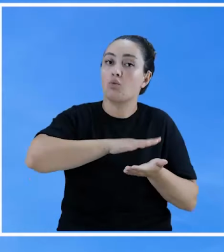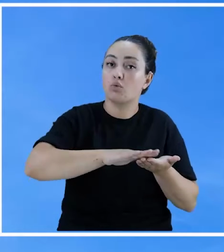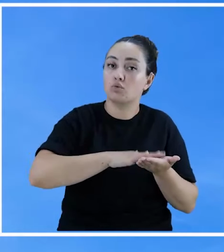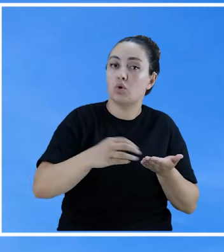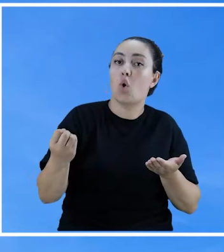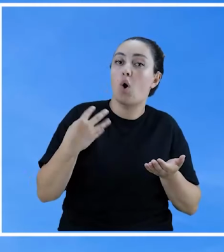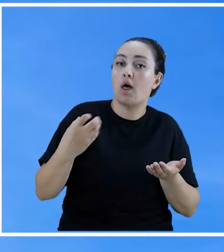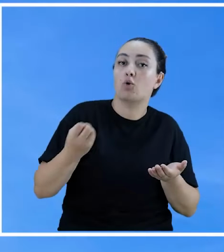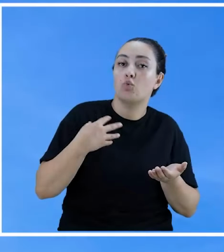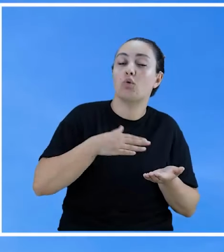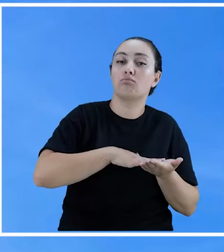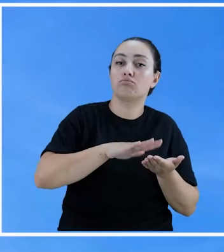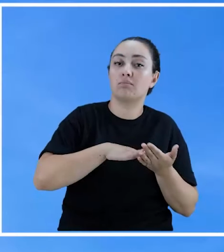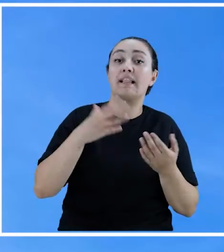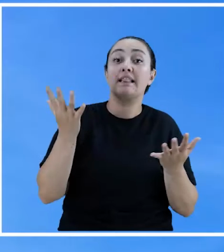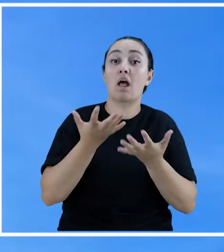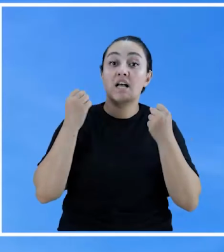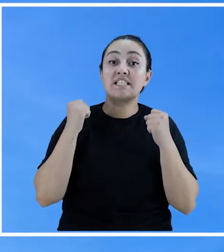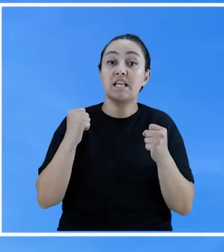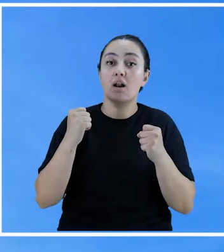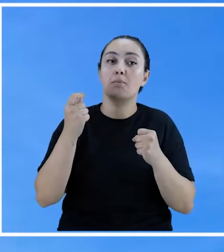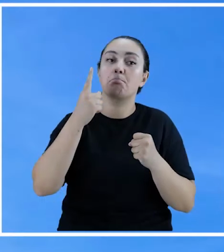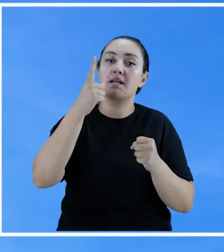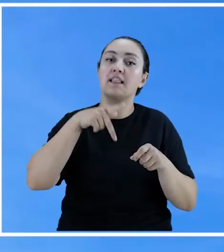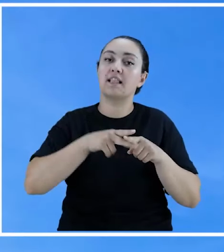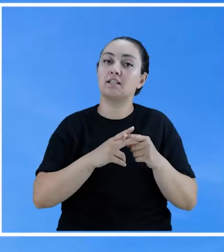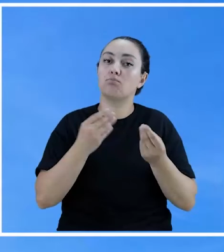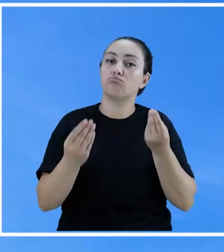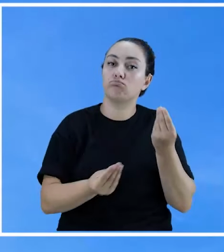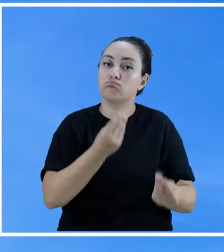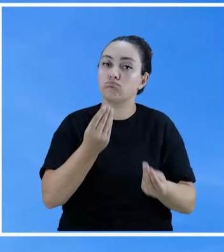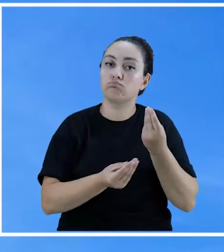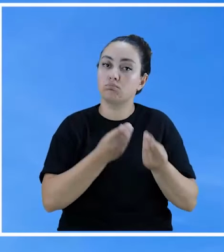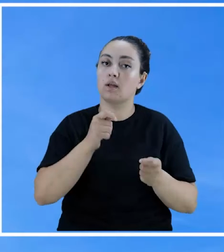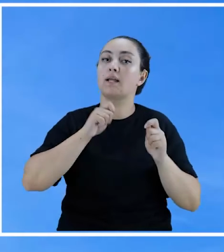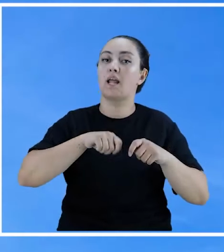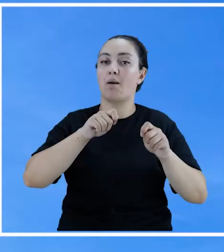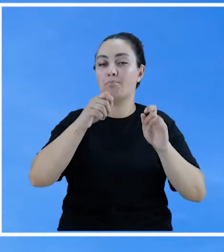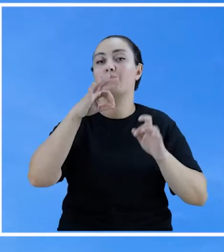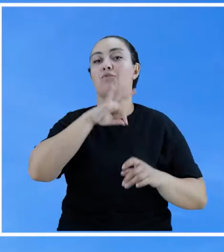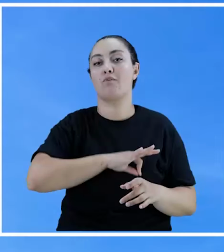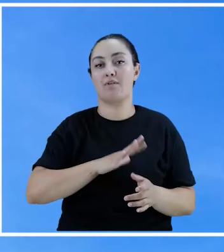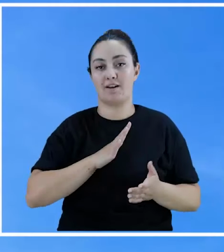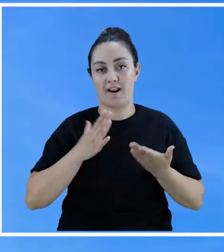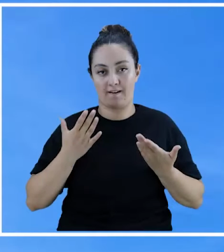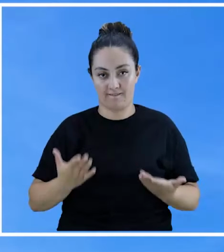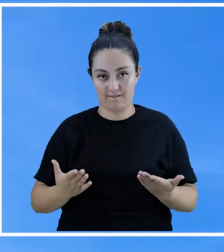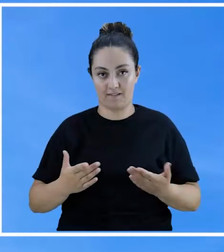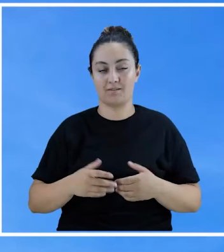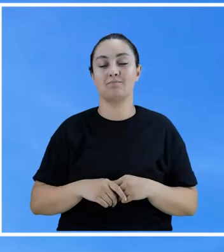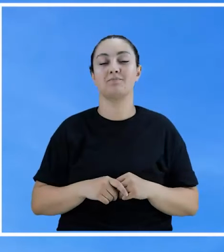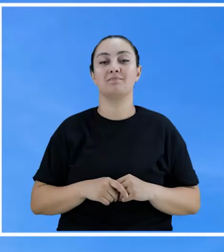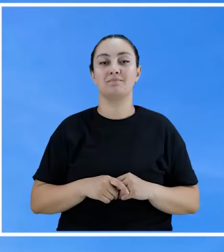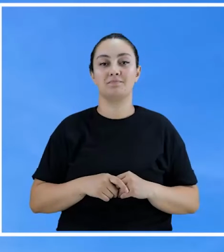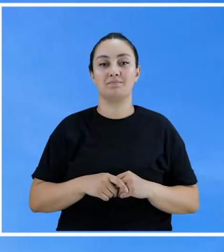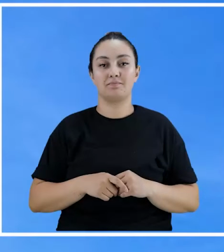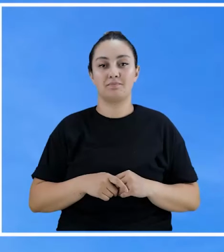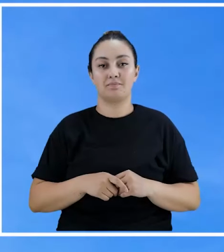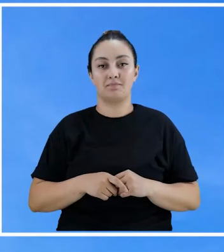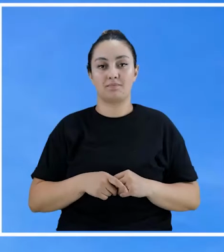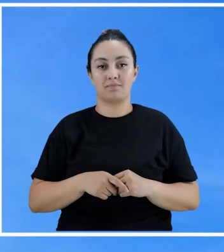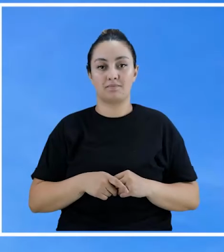revize etmemize ve daha sağlıklı tasarımlar yapmamıza olanak sağlayacak yaklaşımlar geliştirmemizi